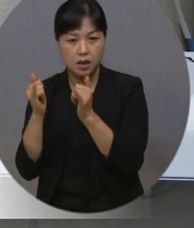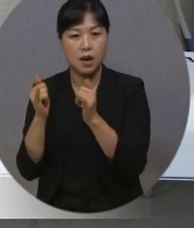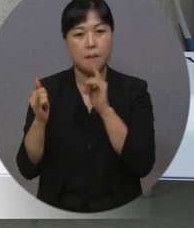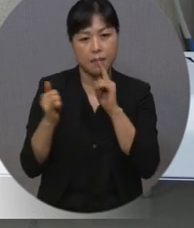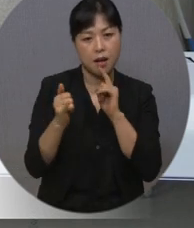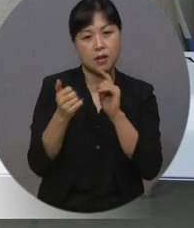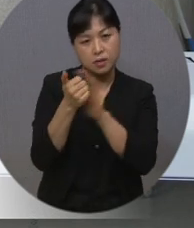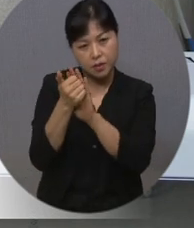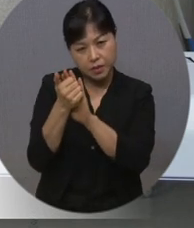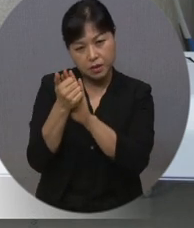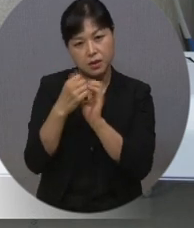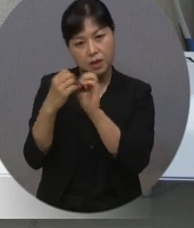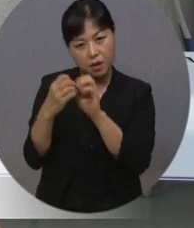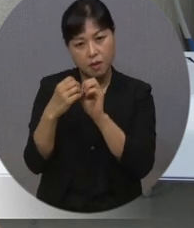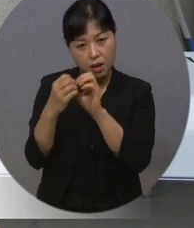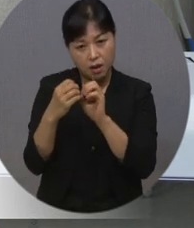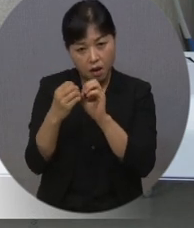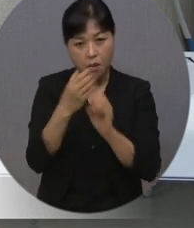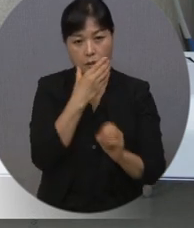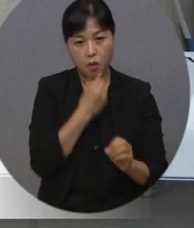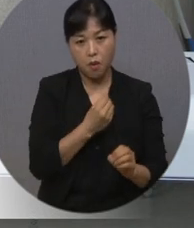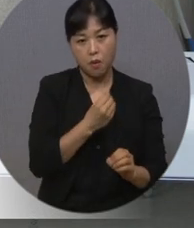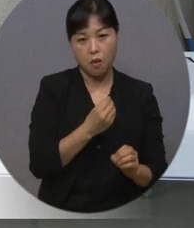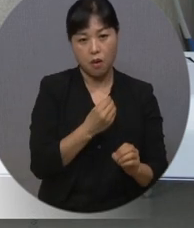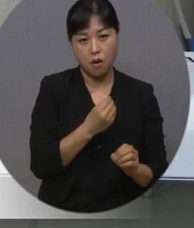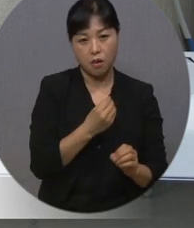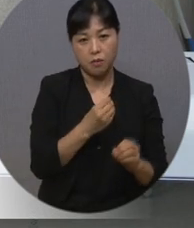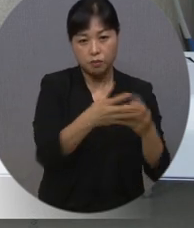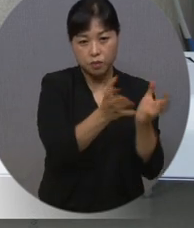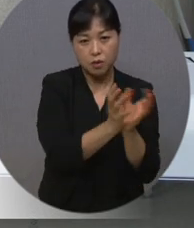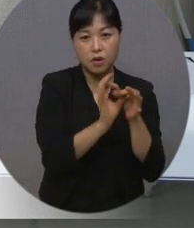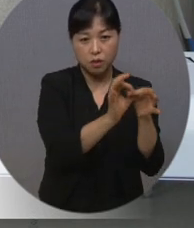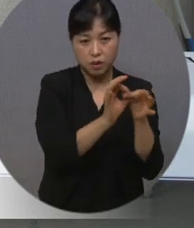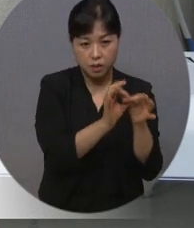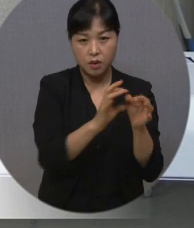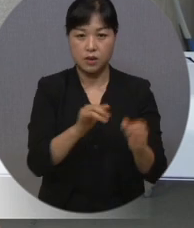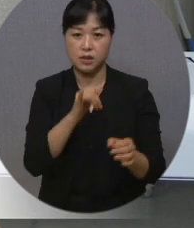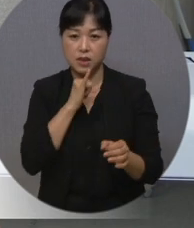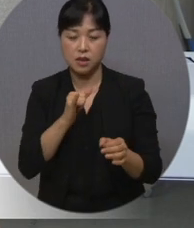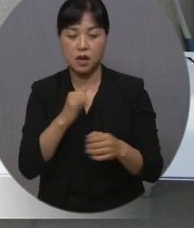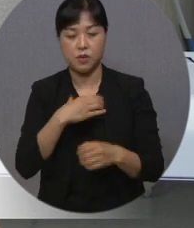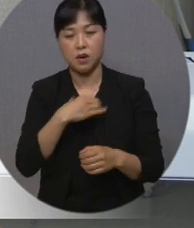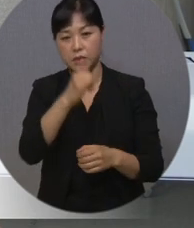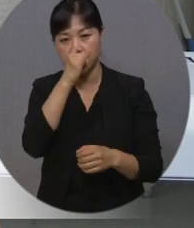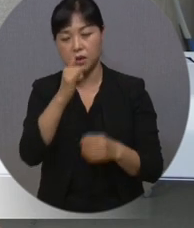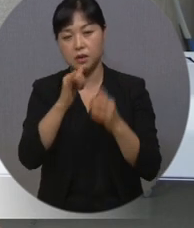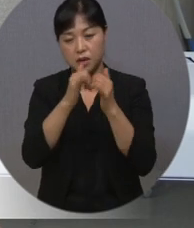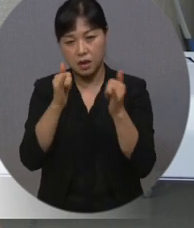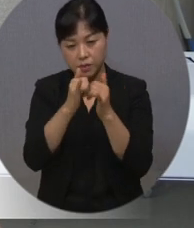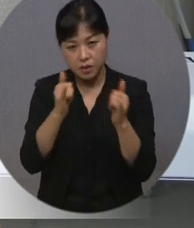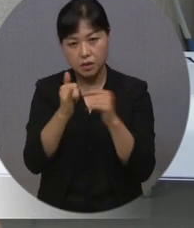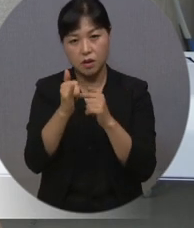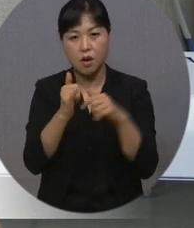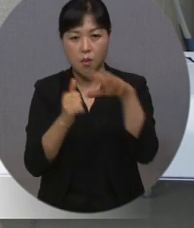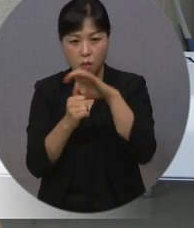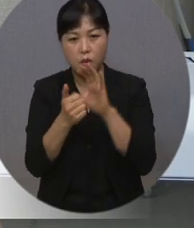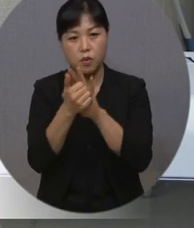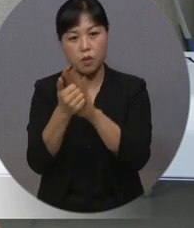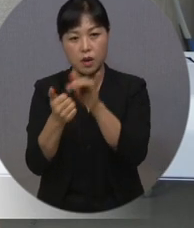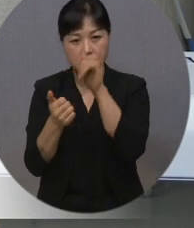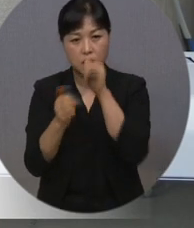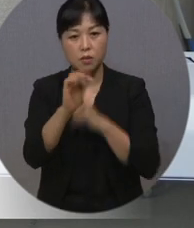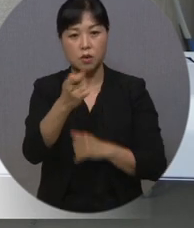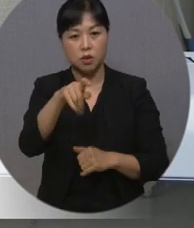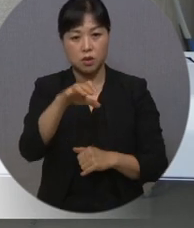자살 고위험군 집중 관리 및 자살률 감소를 위해 운영하고 있습니다. 보령시에는 관내 3개 기관의